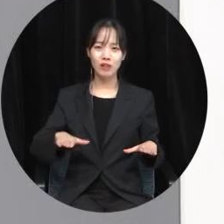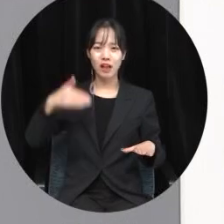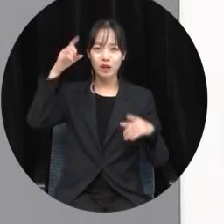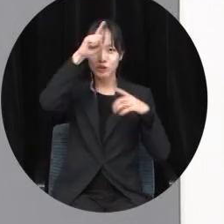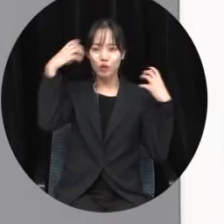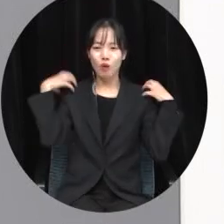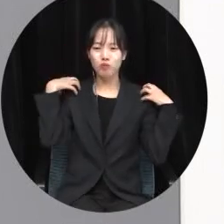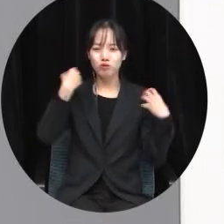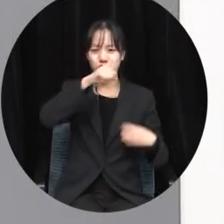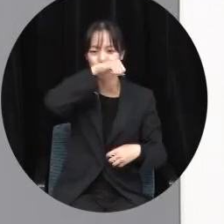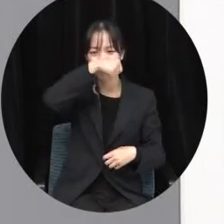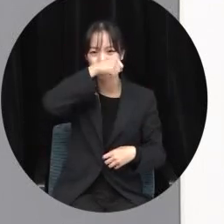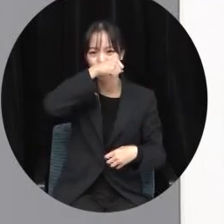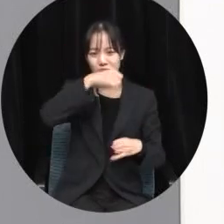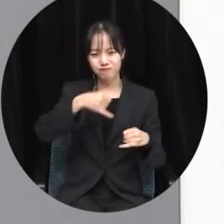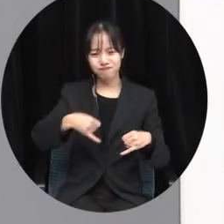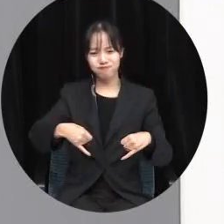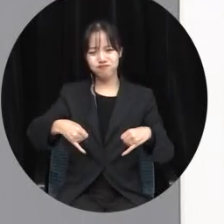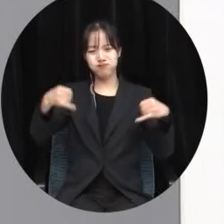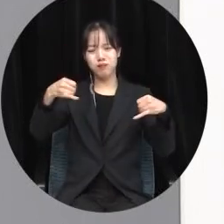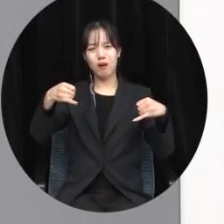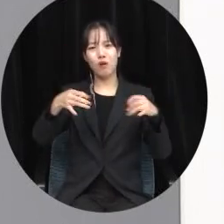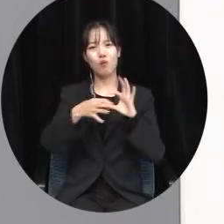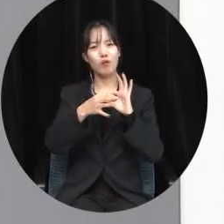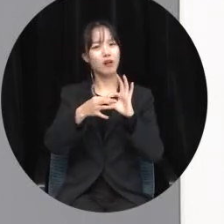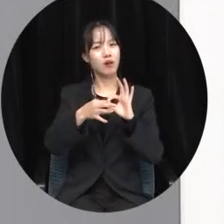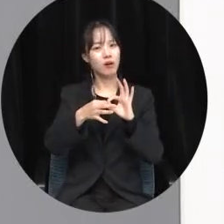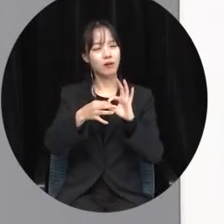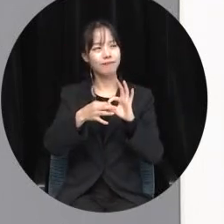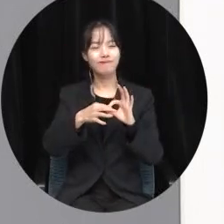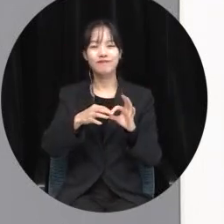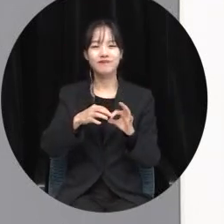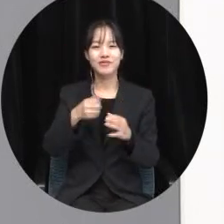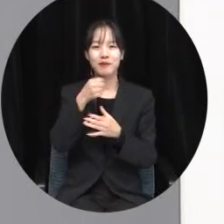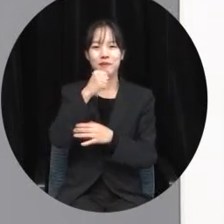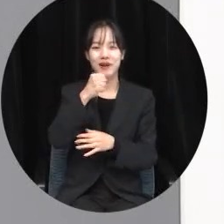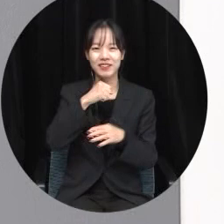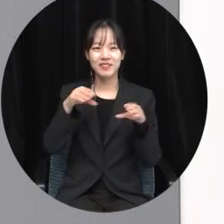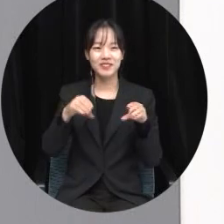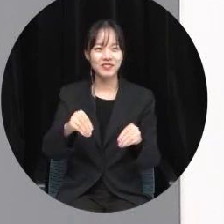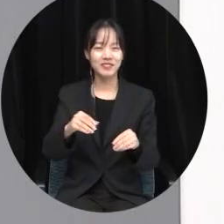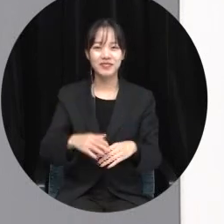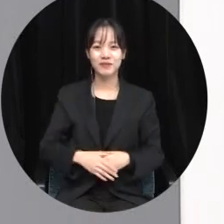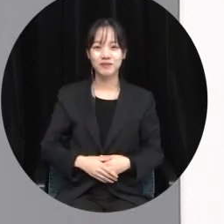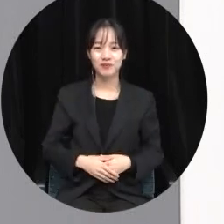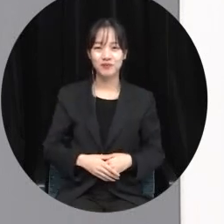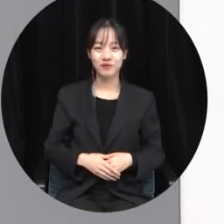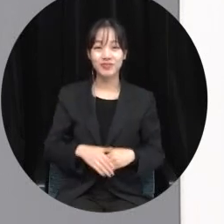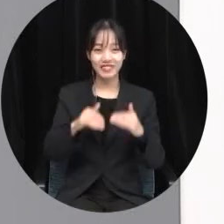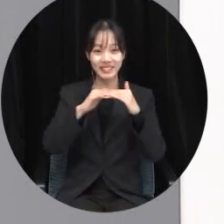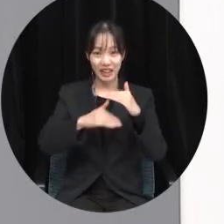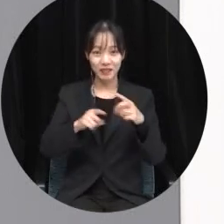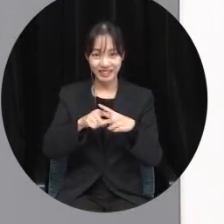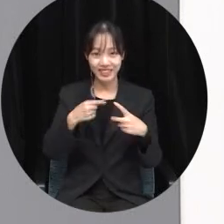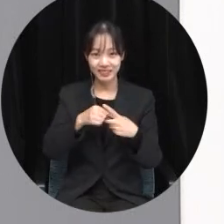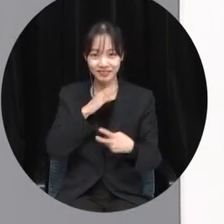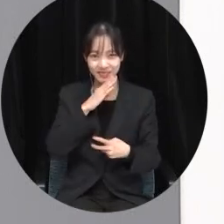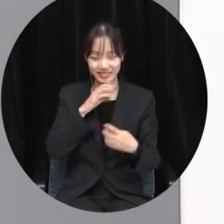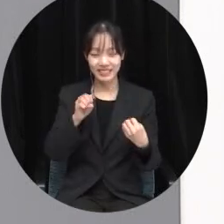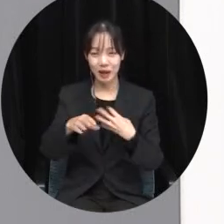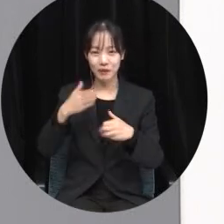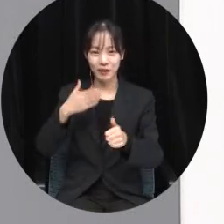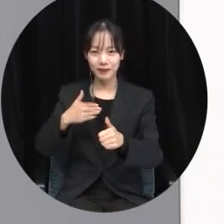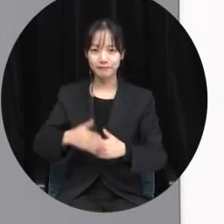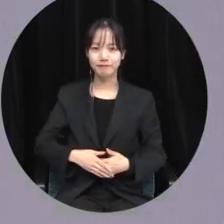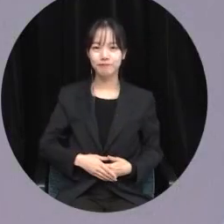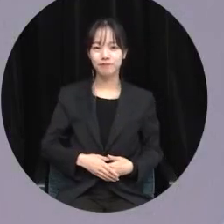네, 네, 마이크가 꺼졌습니다. 질문은 무슨 내용인지 아실 것 같아요. 오경훈 후보 답변해 주시기 바랍니다. 네,